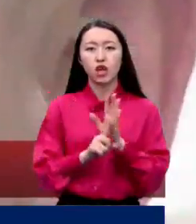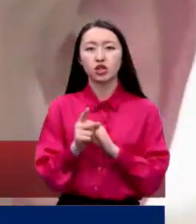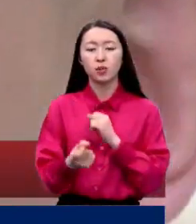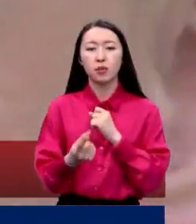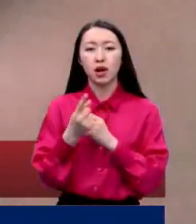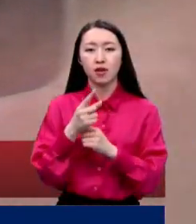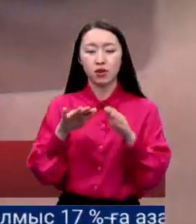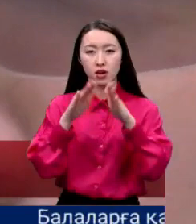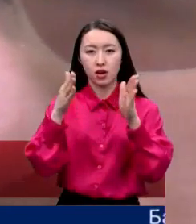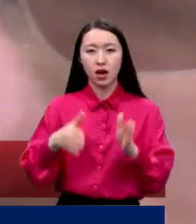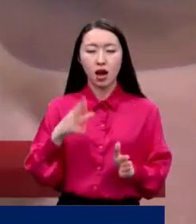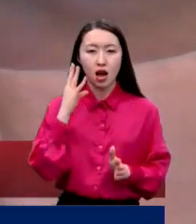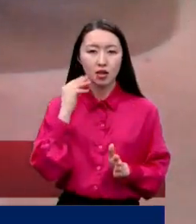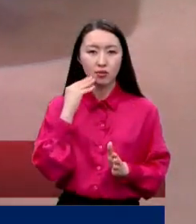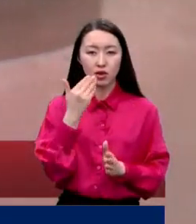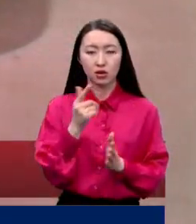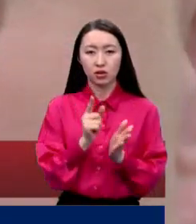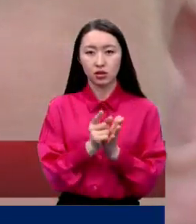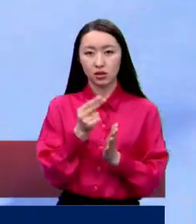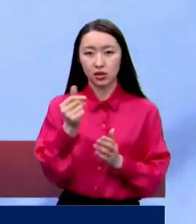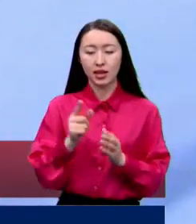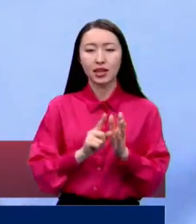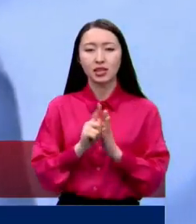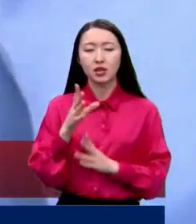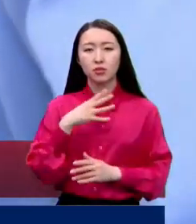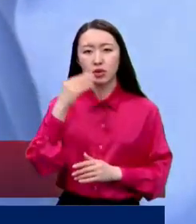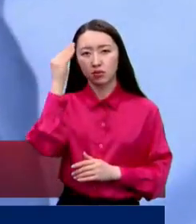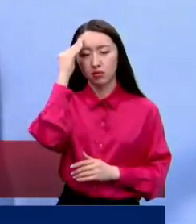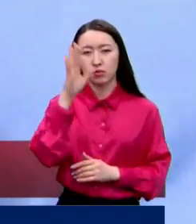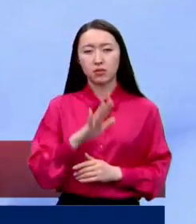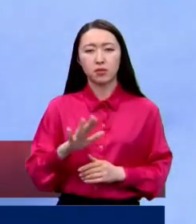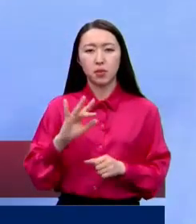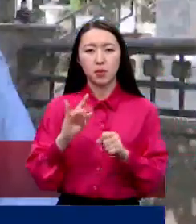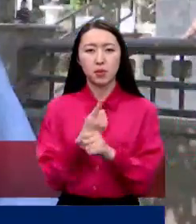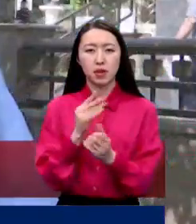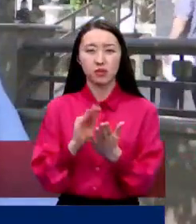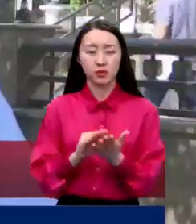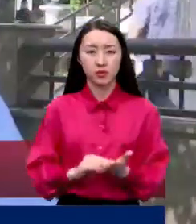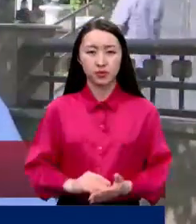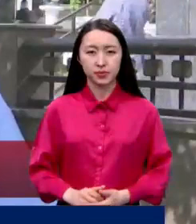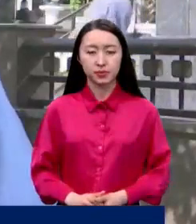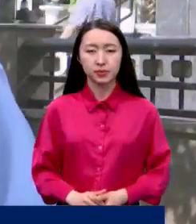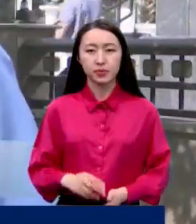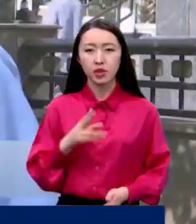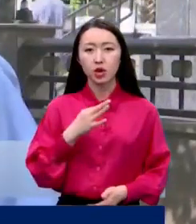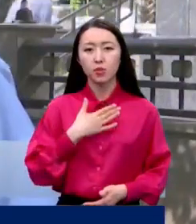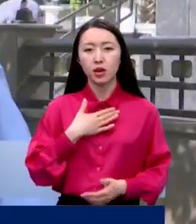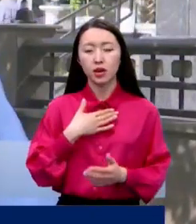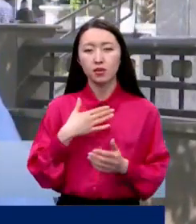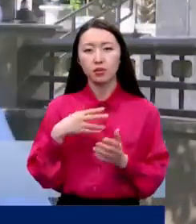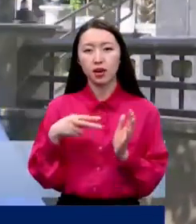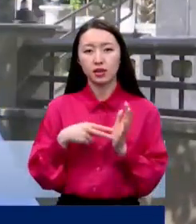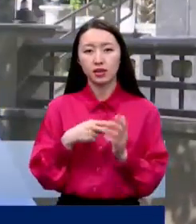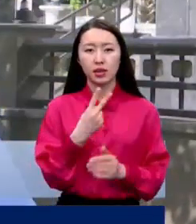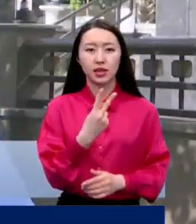появления паркоматов в Алматы делал первоначальный аудит этого бизнес-проекта. По моим оценкам, там 3-5